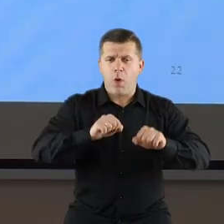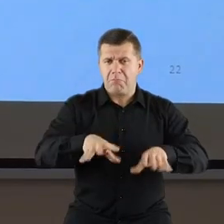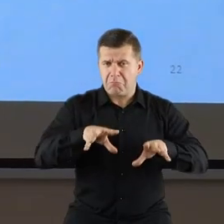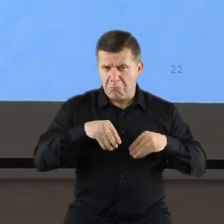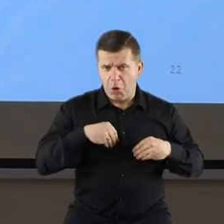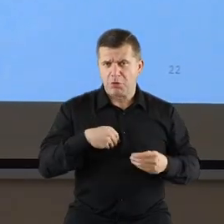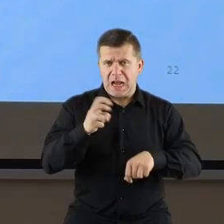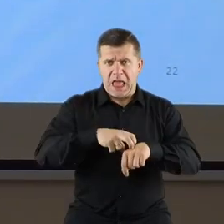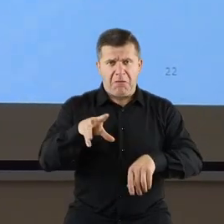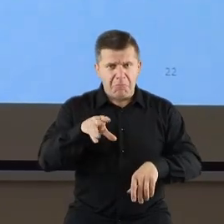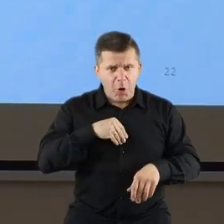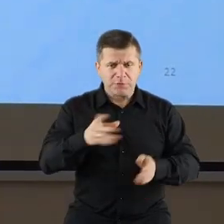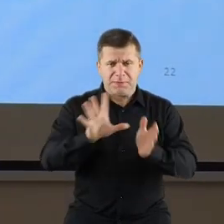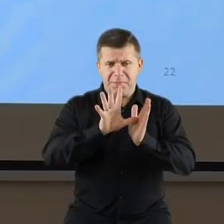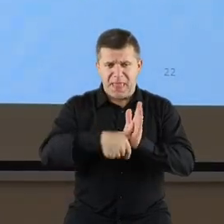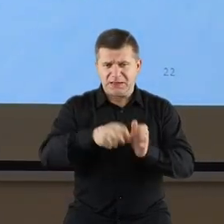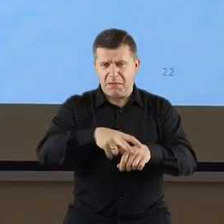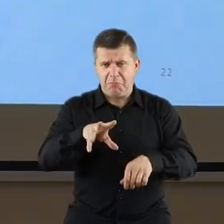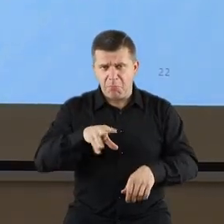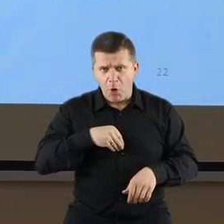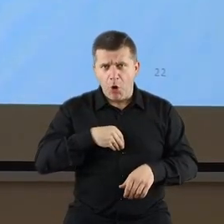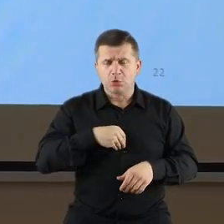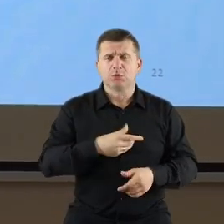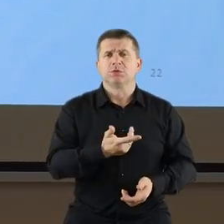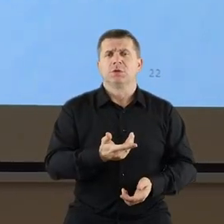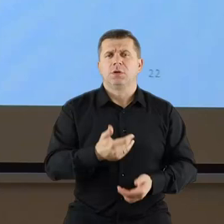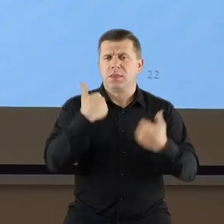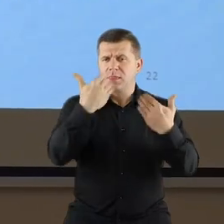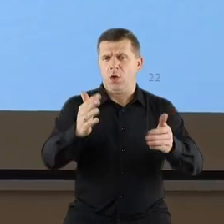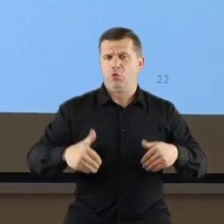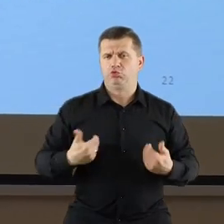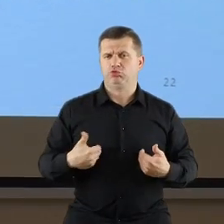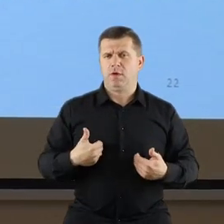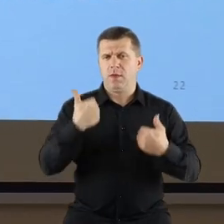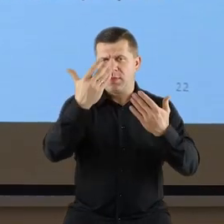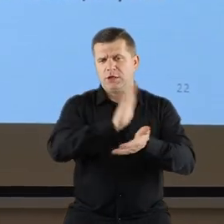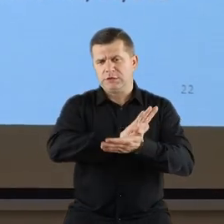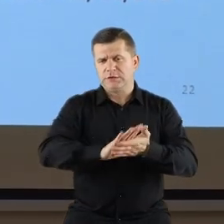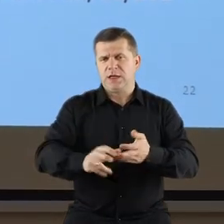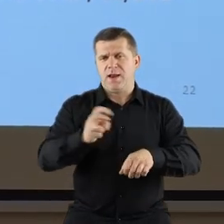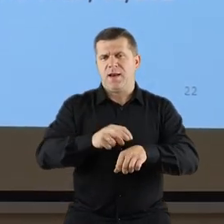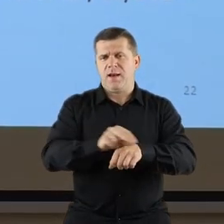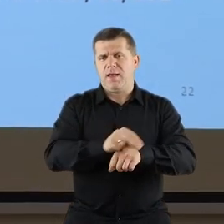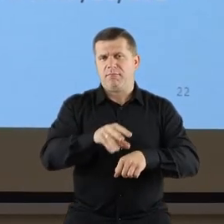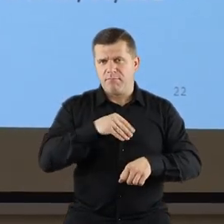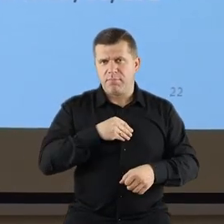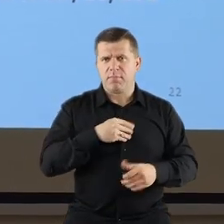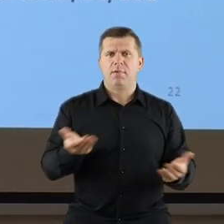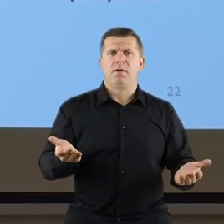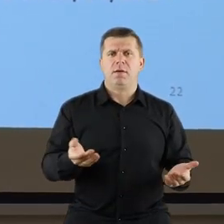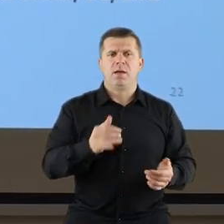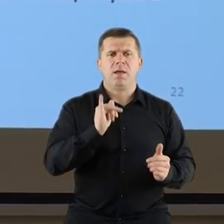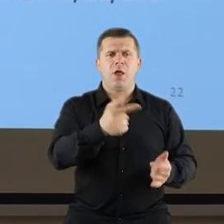można Że lekarz może taki lekarz miastowy że może po prostu uzdrowić że wyleczyć bo jak on się